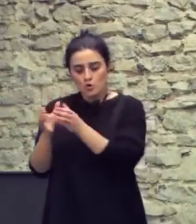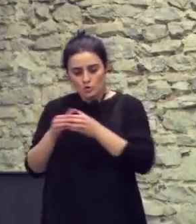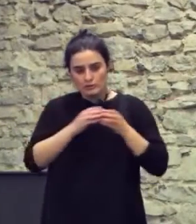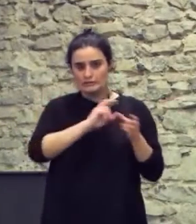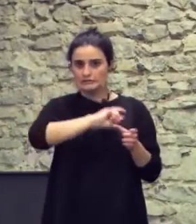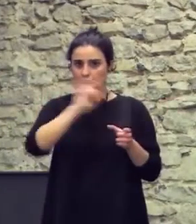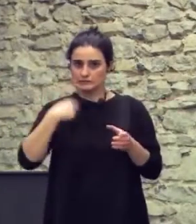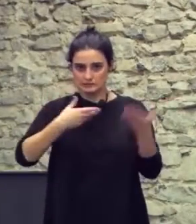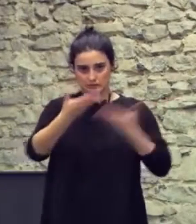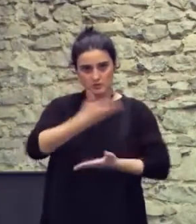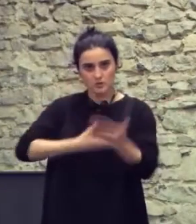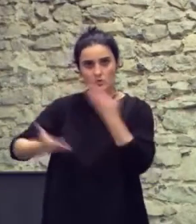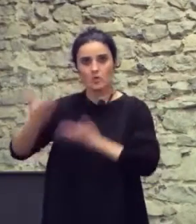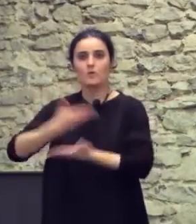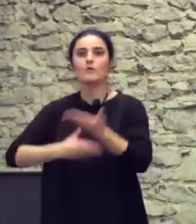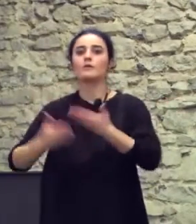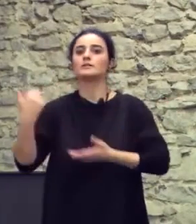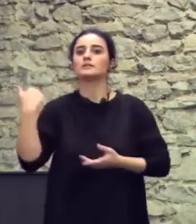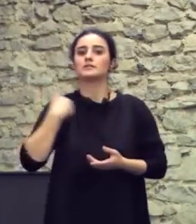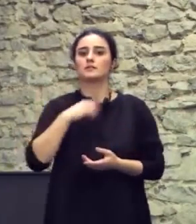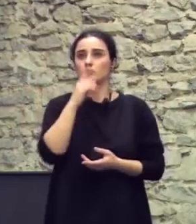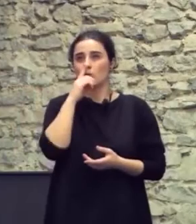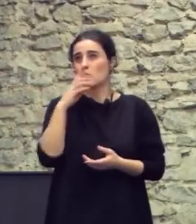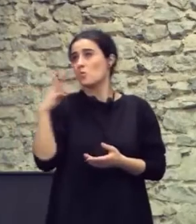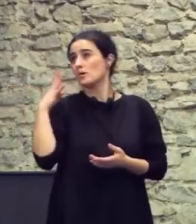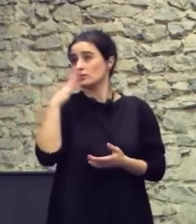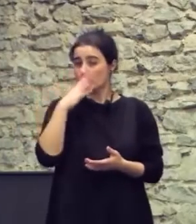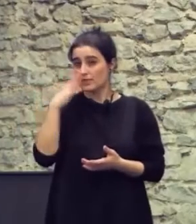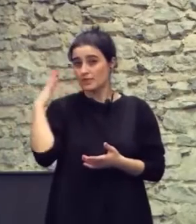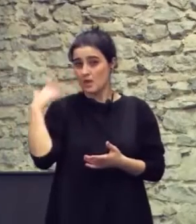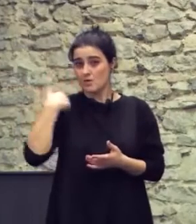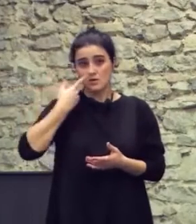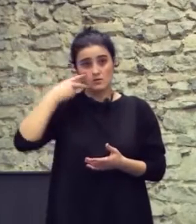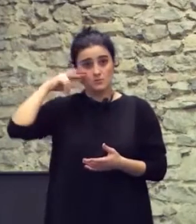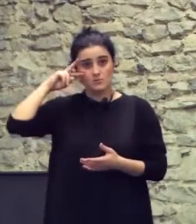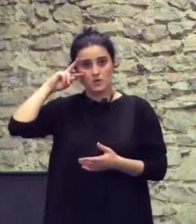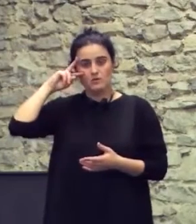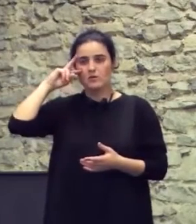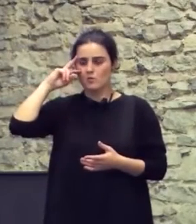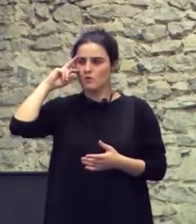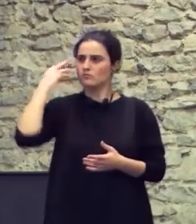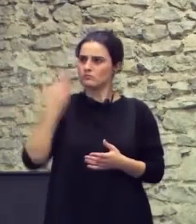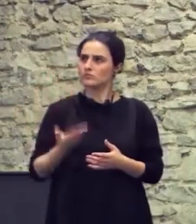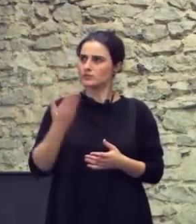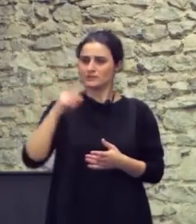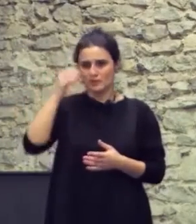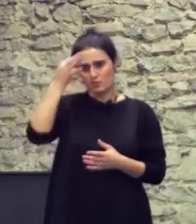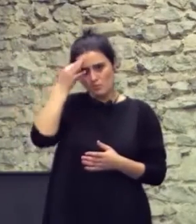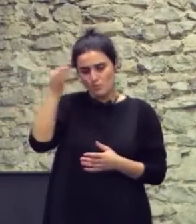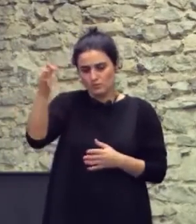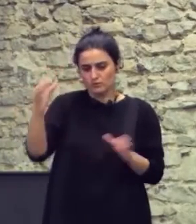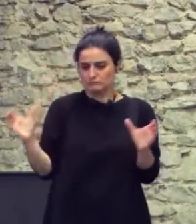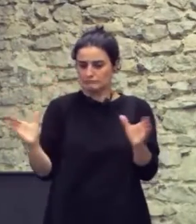ezberdinekin kolaboratzen, eta bueno, 4-5 urteko esperientzia bat intensoagoa izan nuen herri txiki